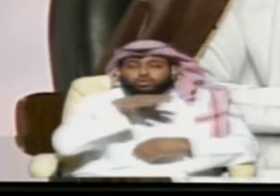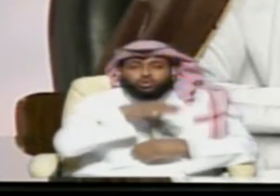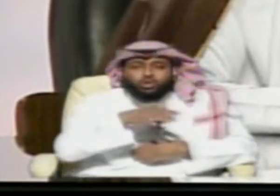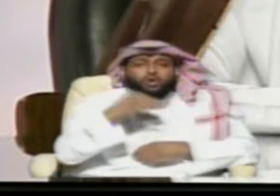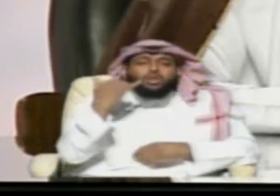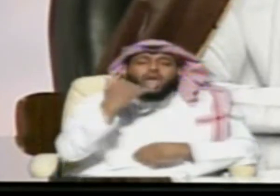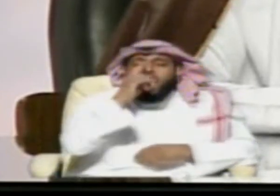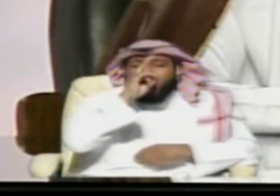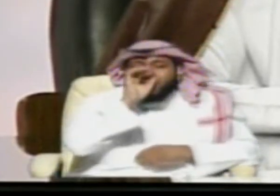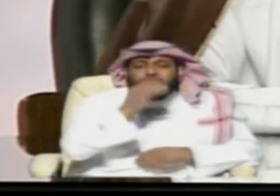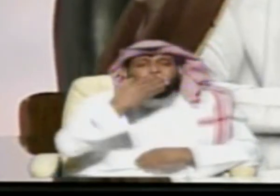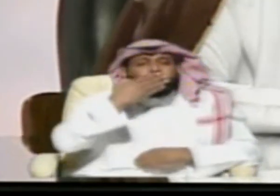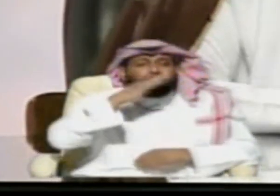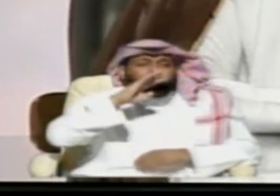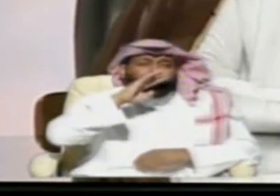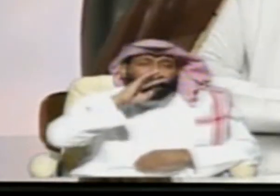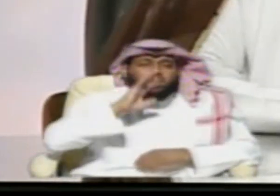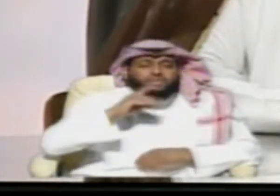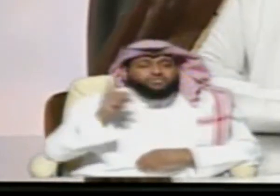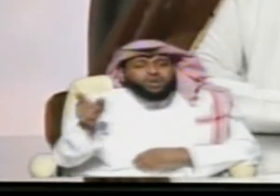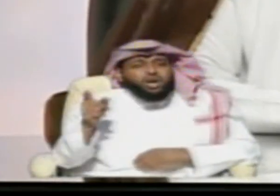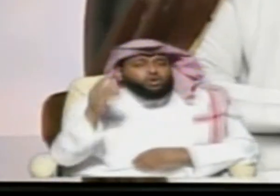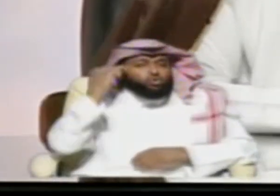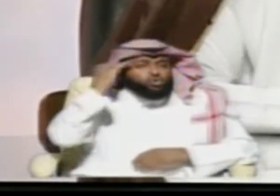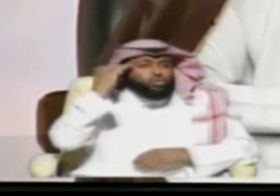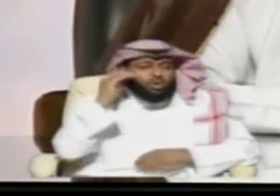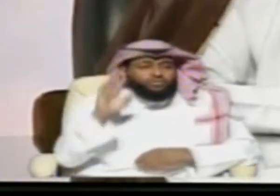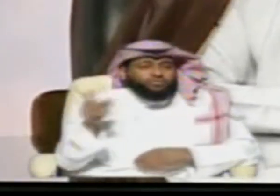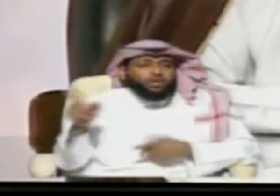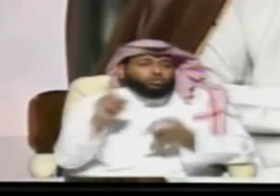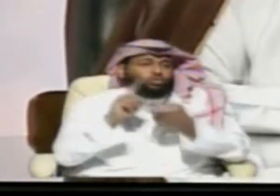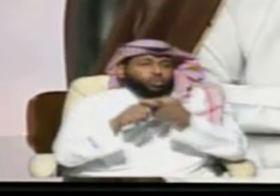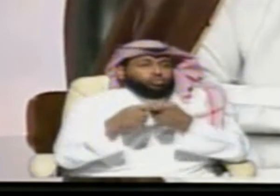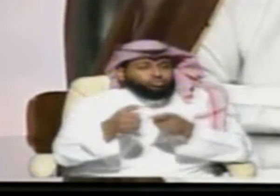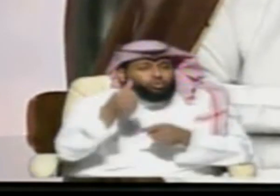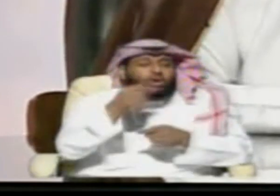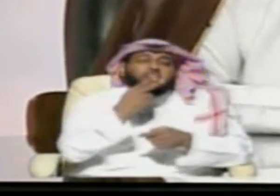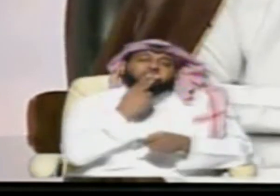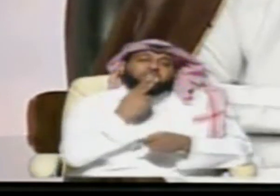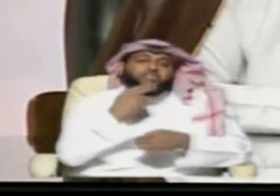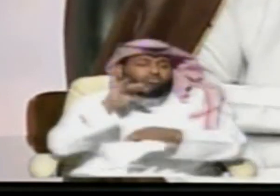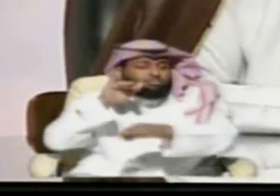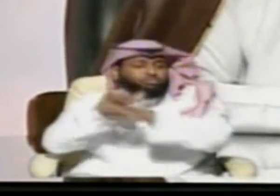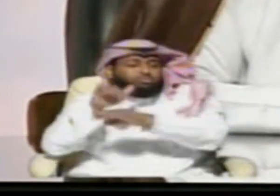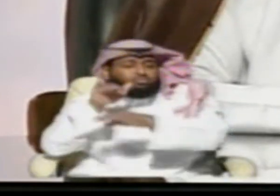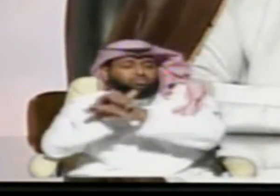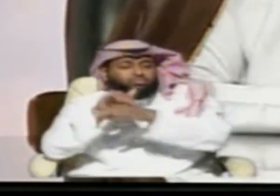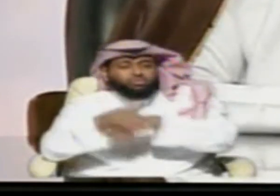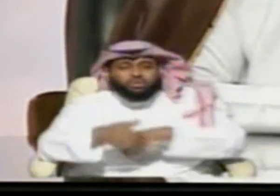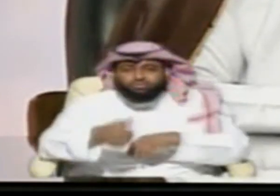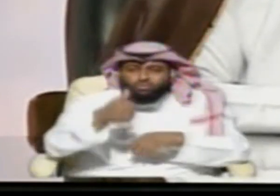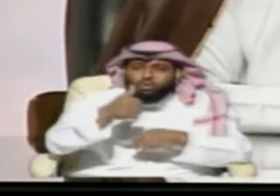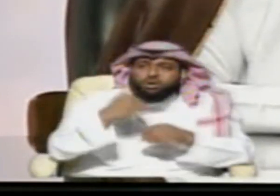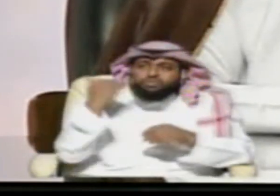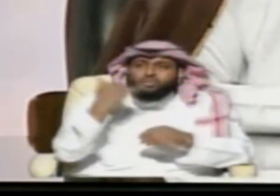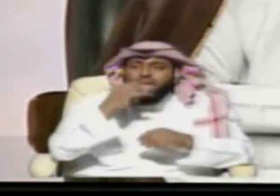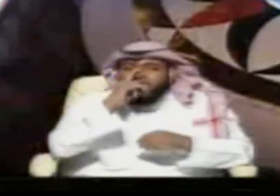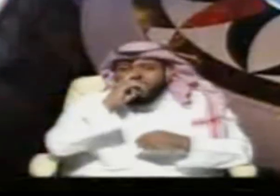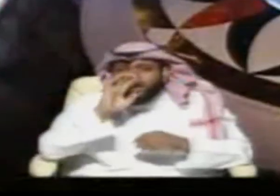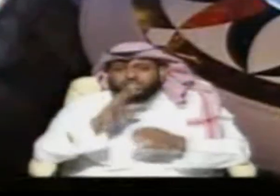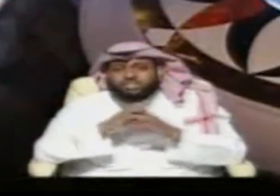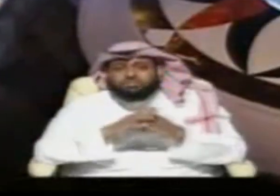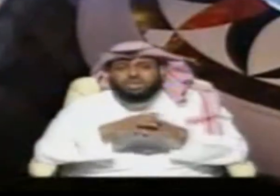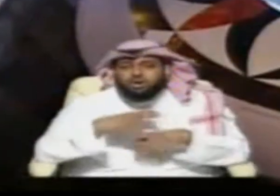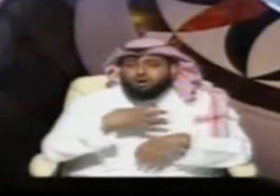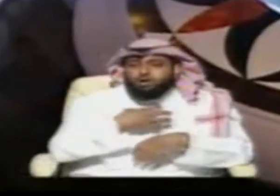عز وجل أن يسر الله لك زوجة تأمرك بالخير وتحثك عليه، حقها لا